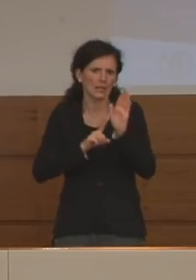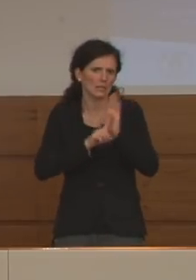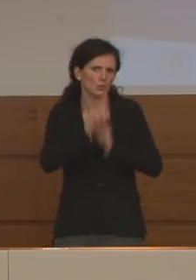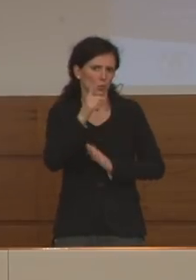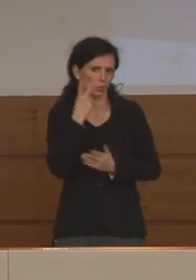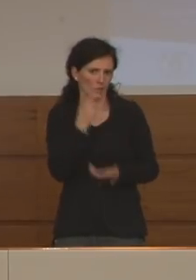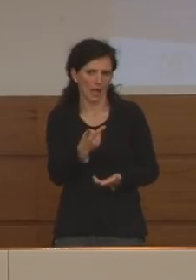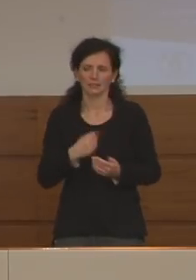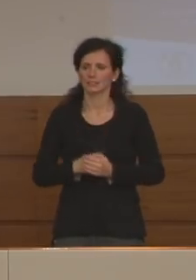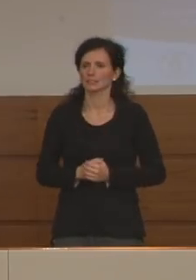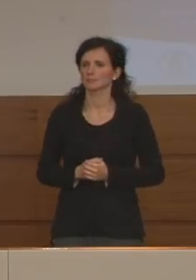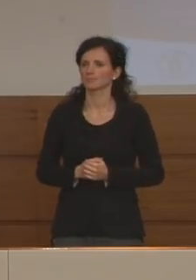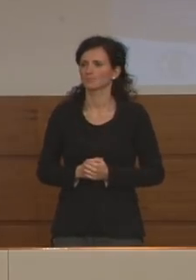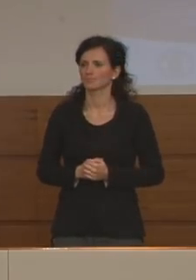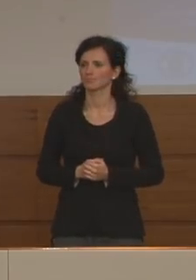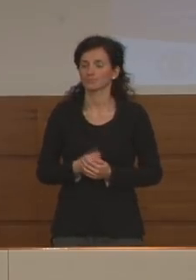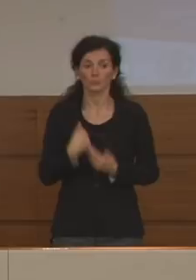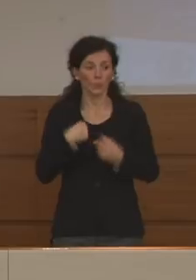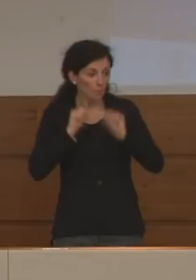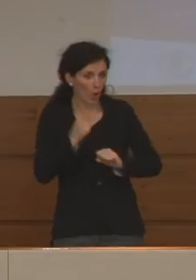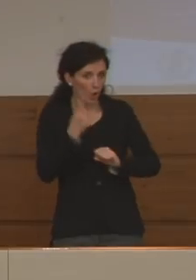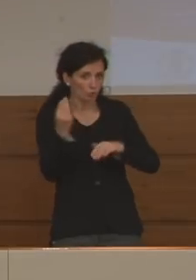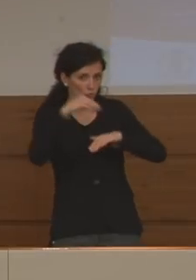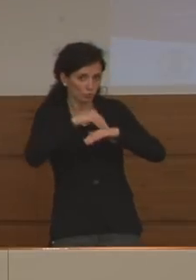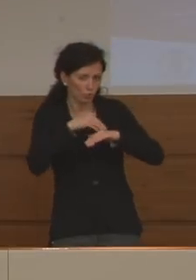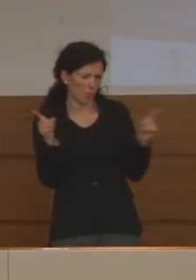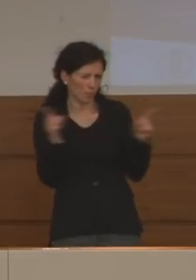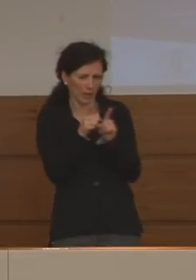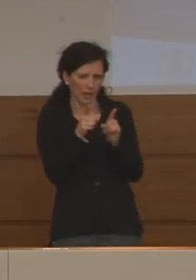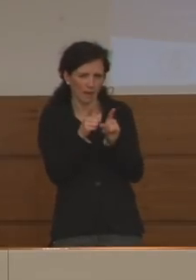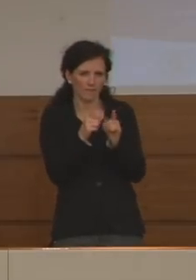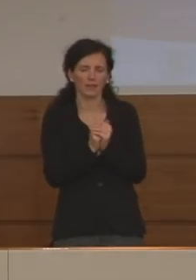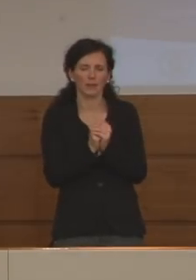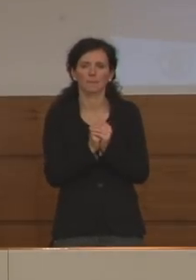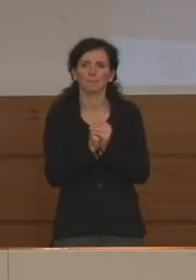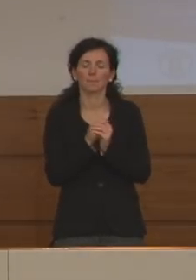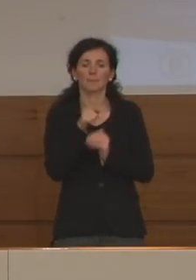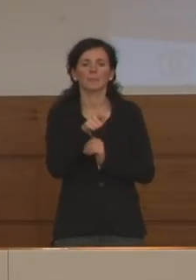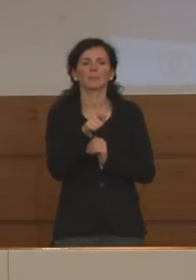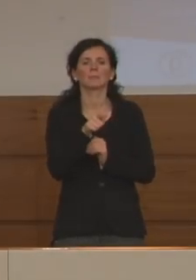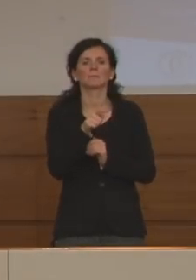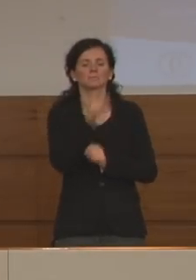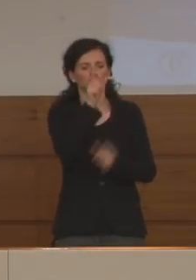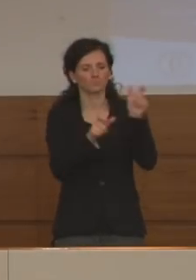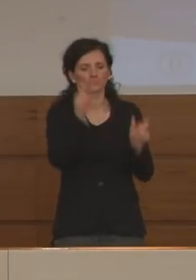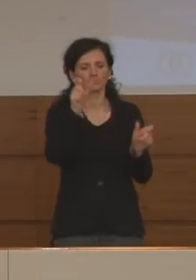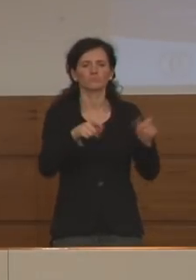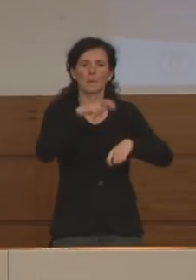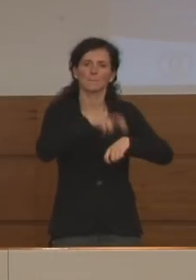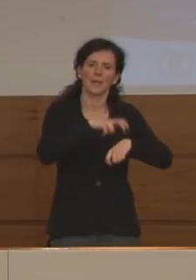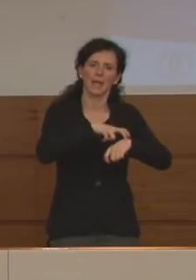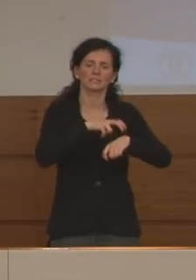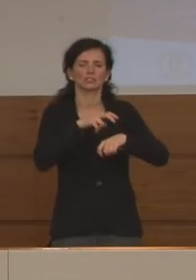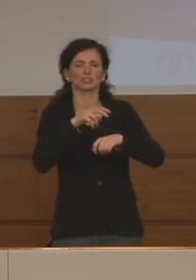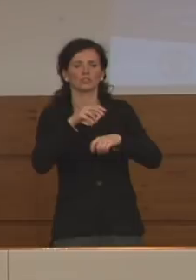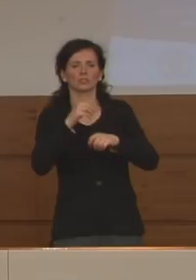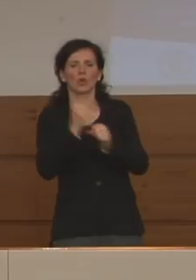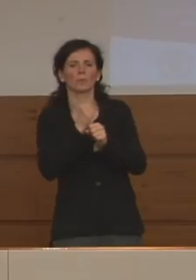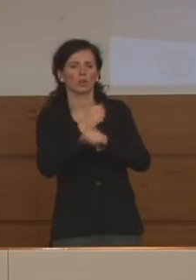posso fare un commento brevissimo sulla categoria dei medici e degli operatori sanitari